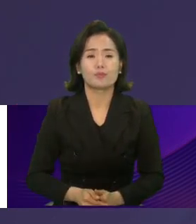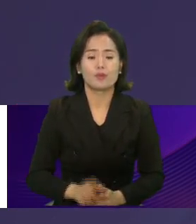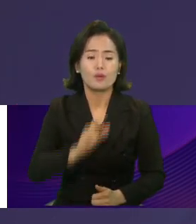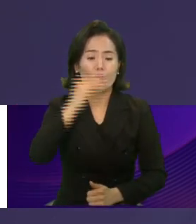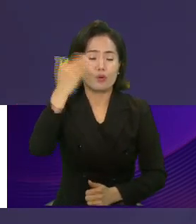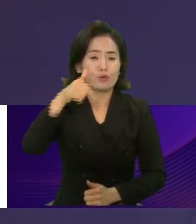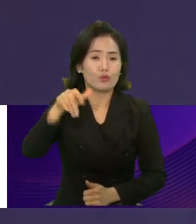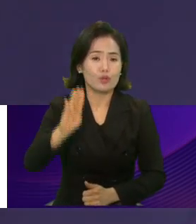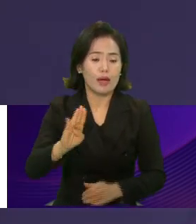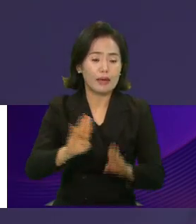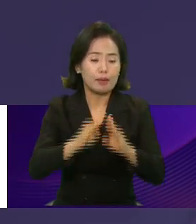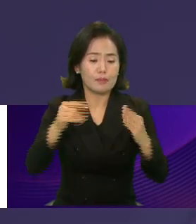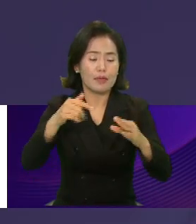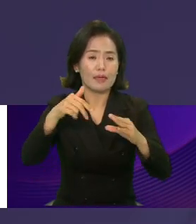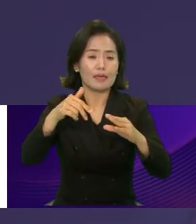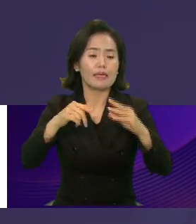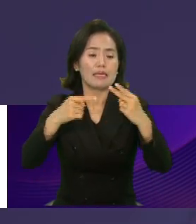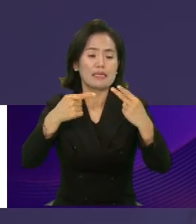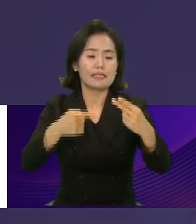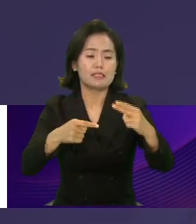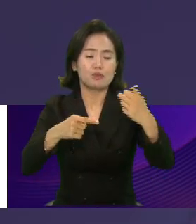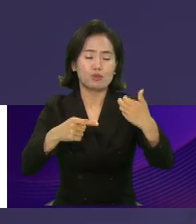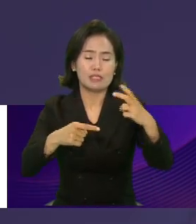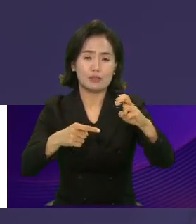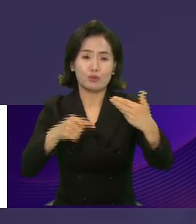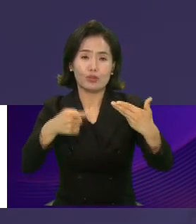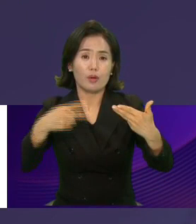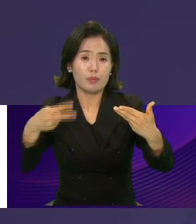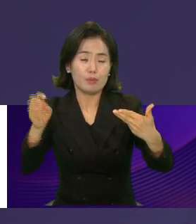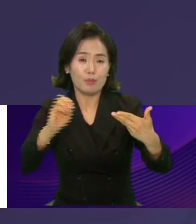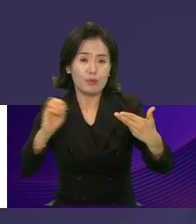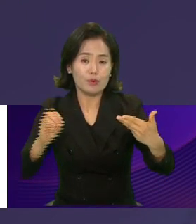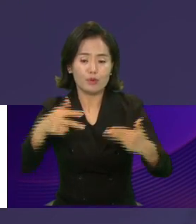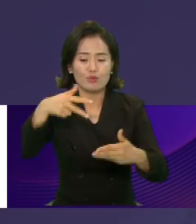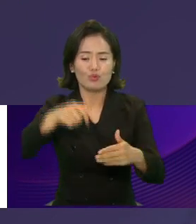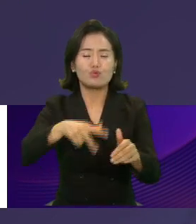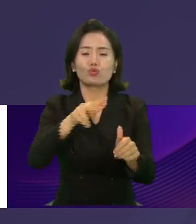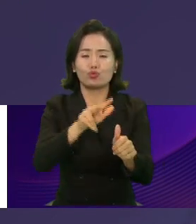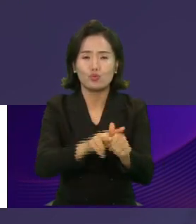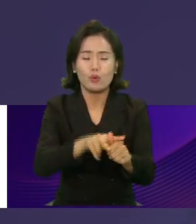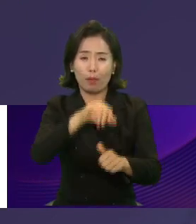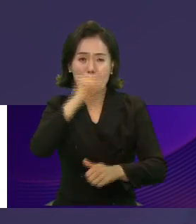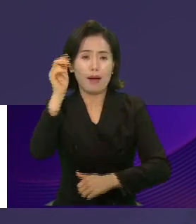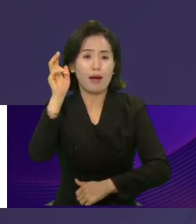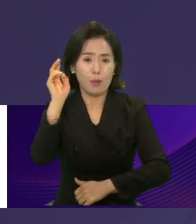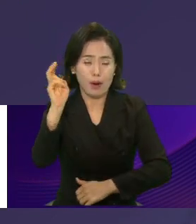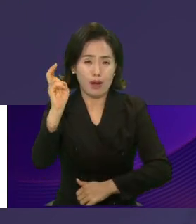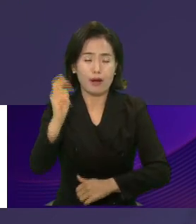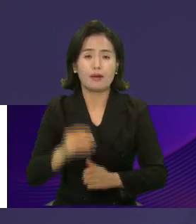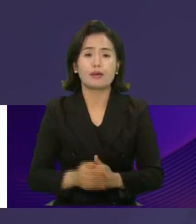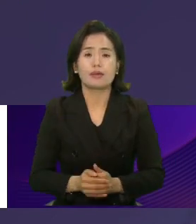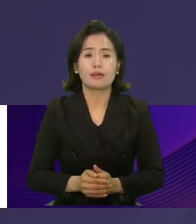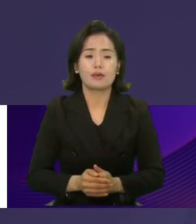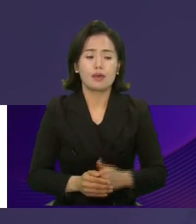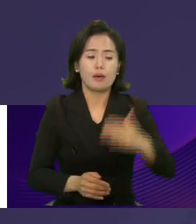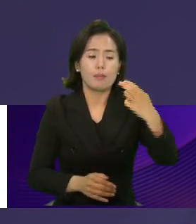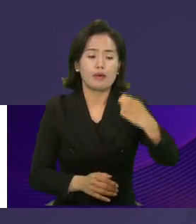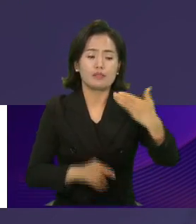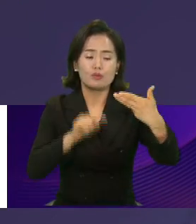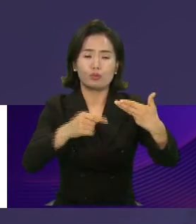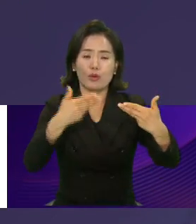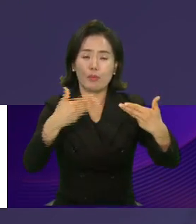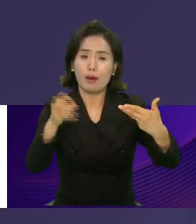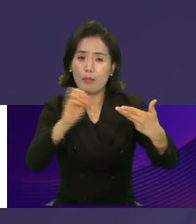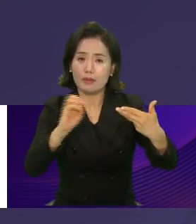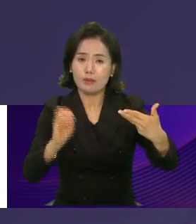여수 갑입니다. 개표는 29.2% 진행됐습니다. 더불어민주당 주철현 후보의 당선이 확실시되고 있는데요.